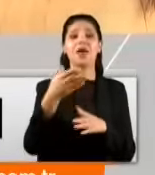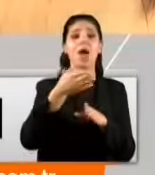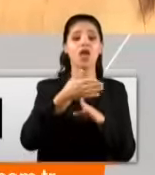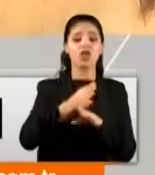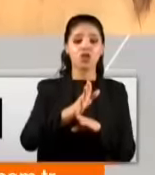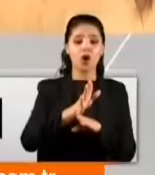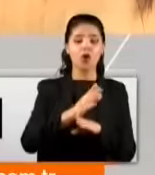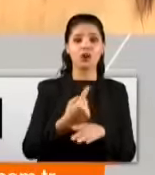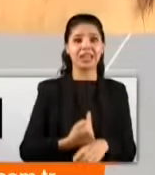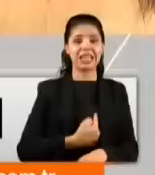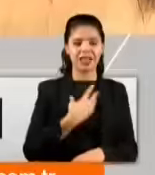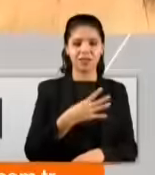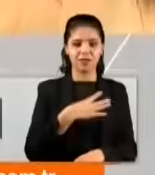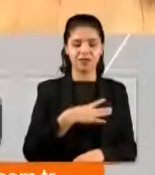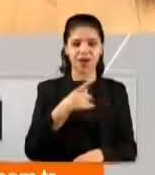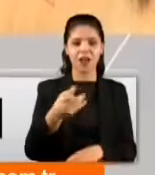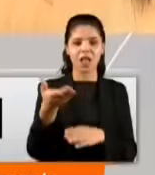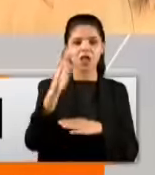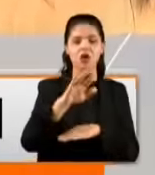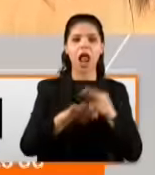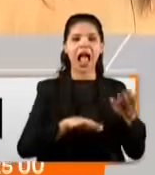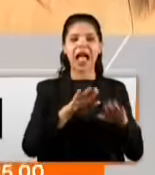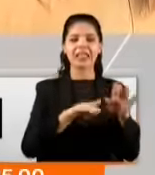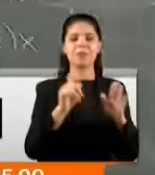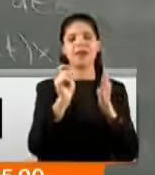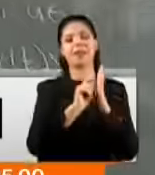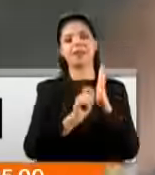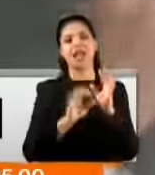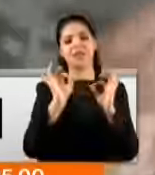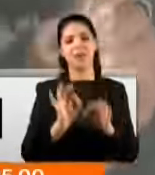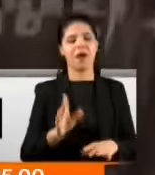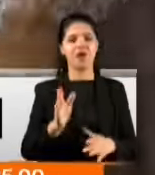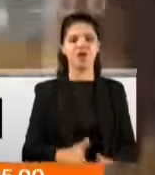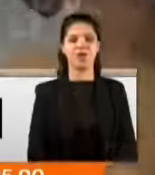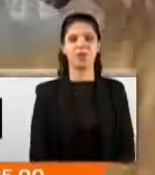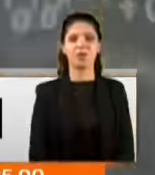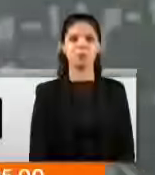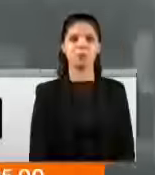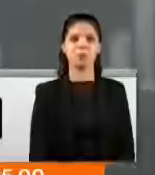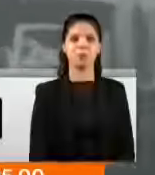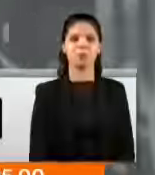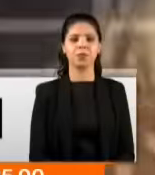doğruluğunu hissediyorsanız artık adım adım yazmaya başlıyorsunuz.